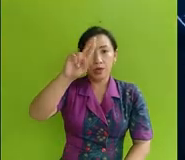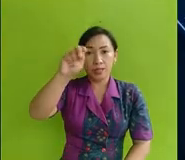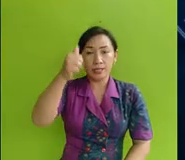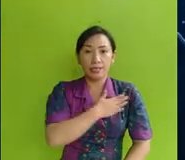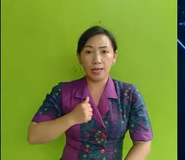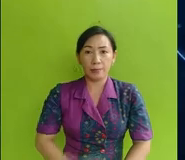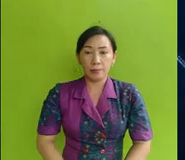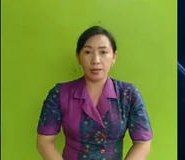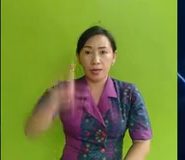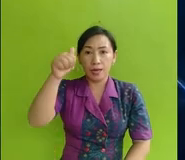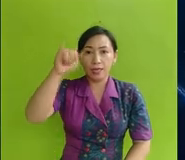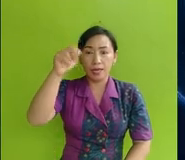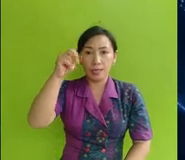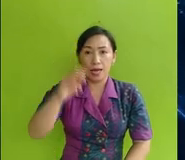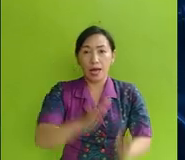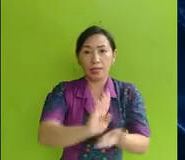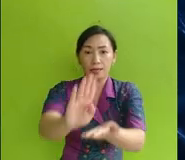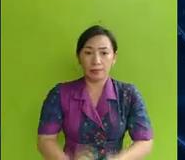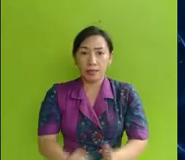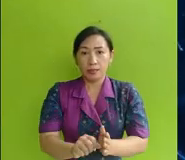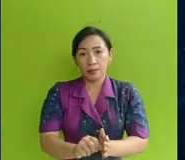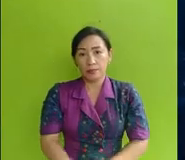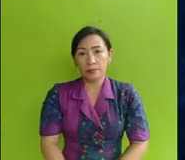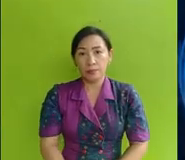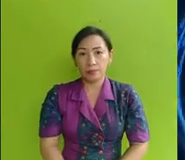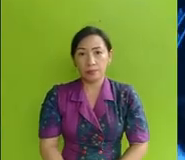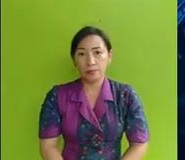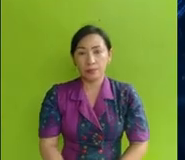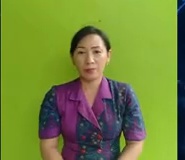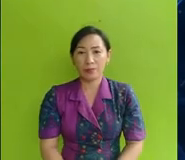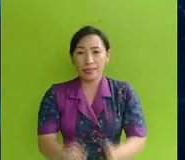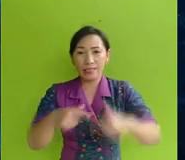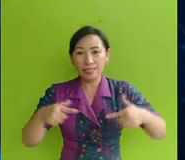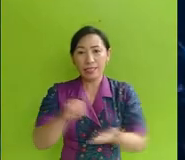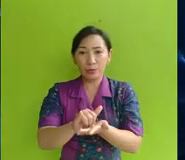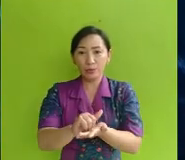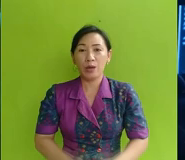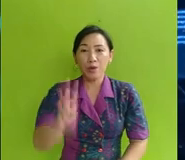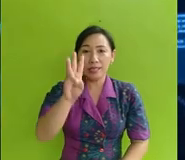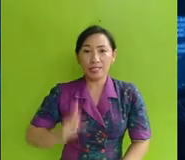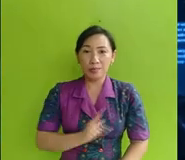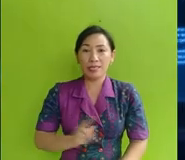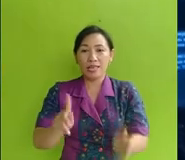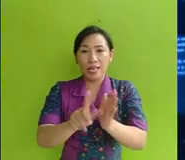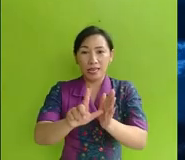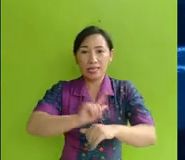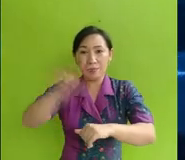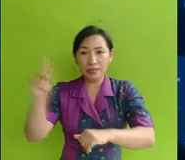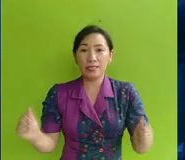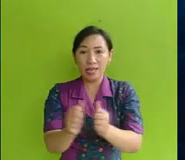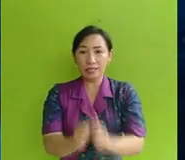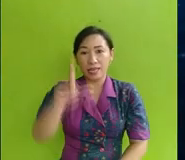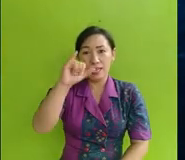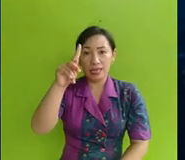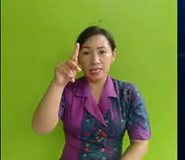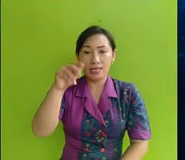integritas. Kami berinovasi dengan kebijakan pimpinan dalam memberikan kompensasi pelayanan berupa pelayanan prioritas dan layanan antar. Selain